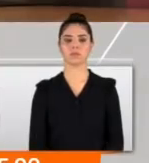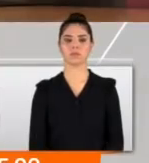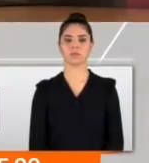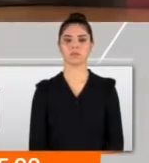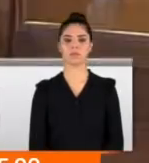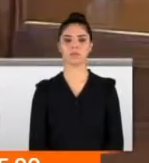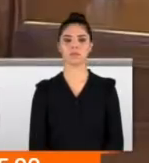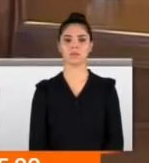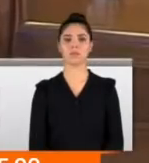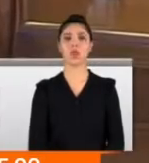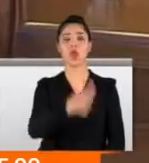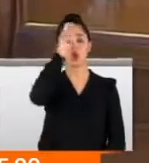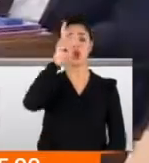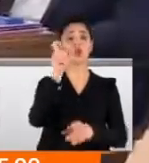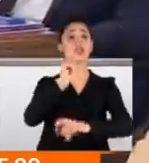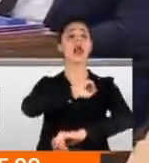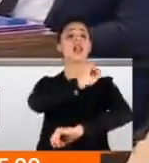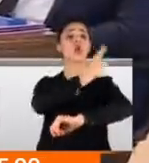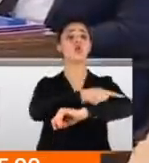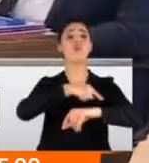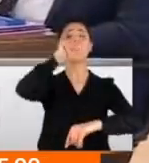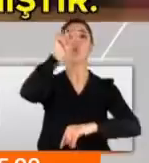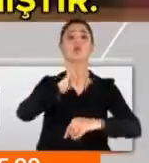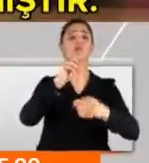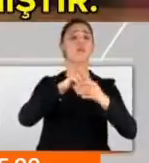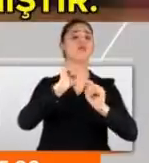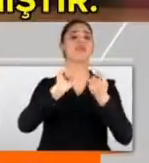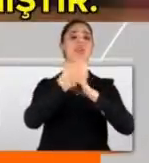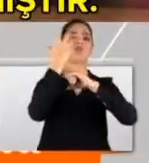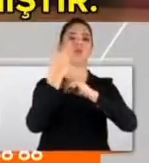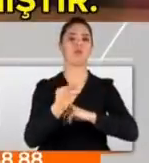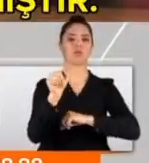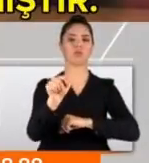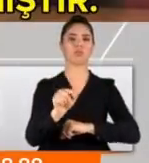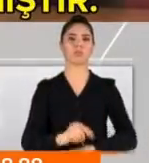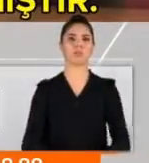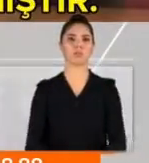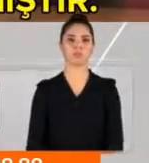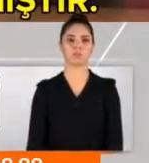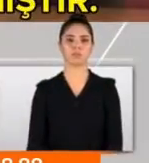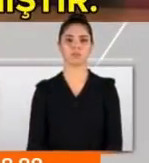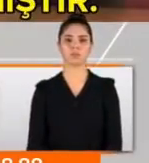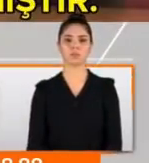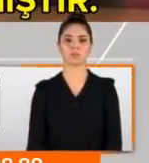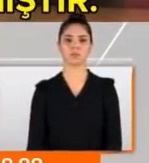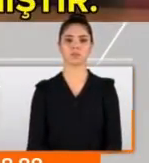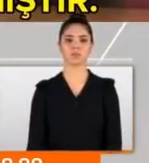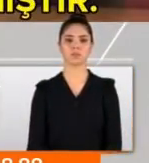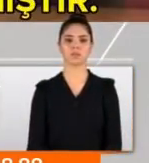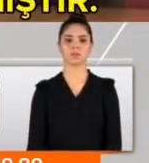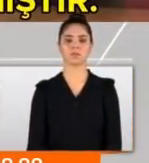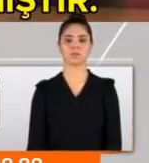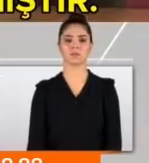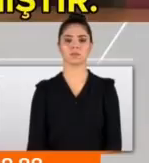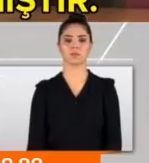çok yanlıştır. Türk Silahlı Kuvvetleri'nin de gündemini değiştirdi. İnanıyorum ki hukuk da bunun gereğini yerine getirecektir.